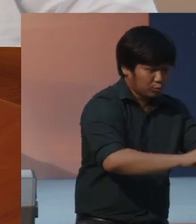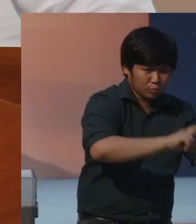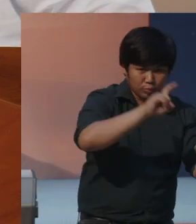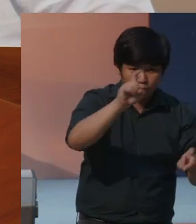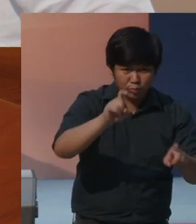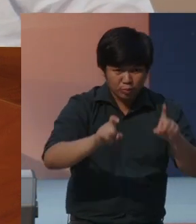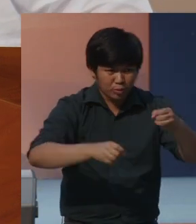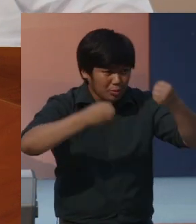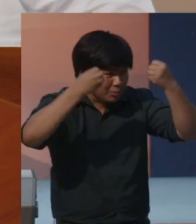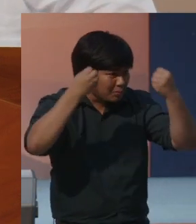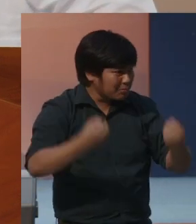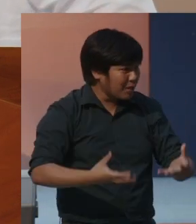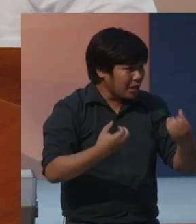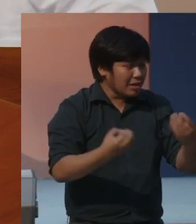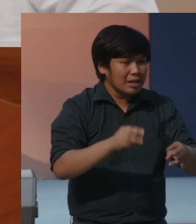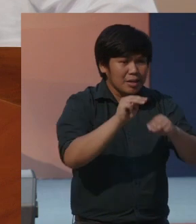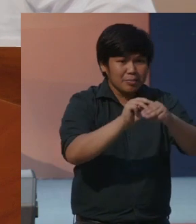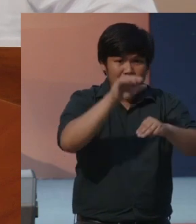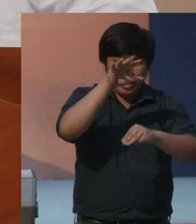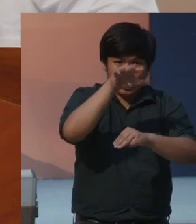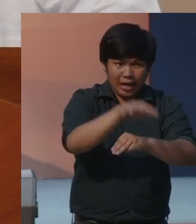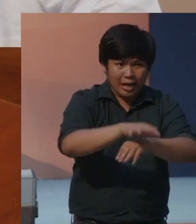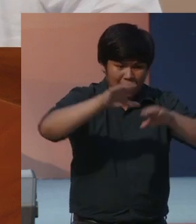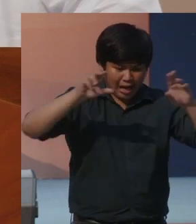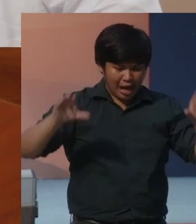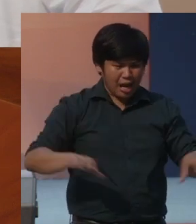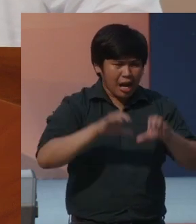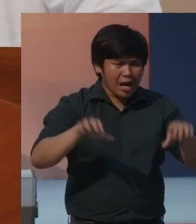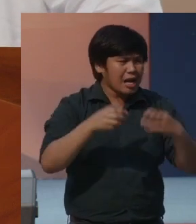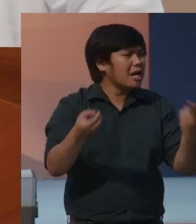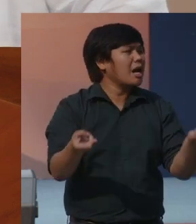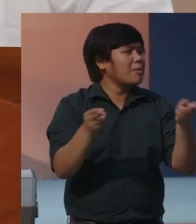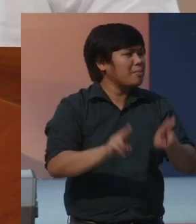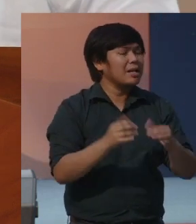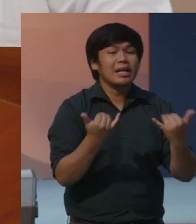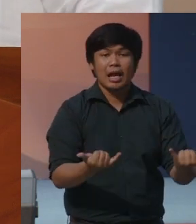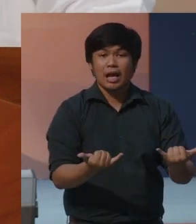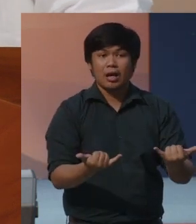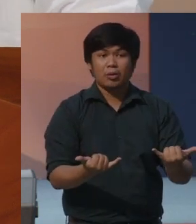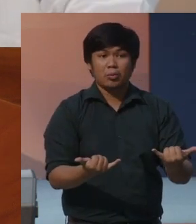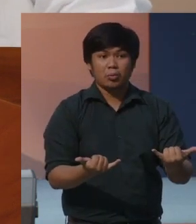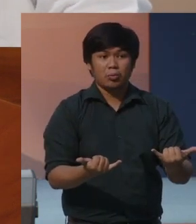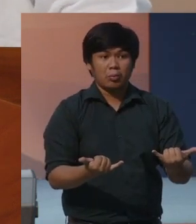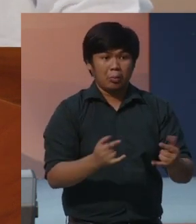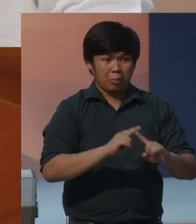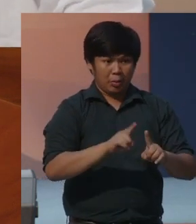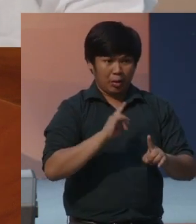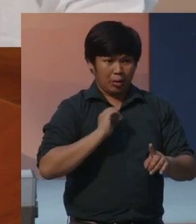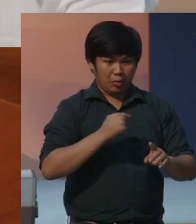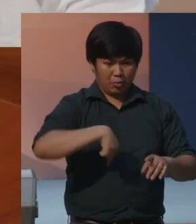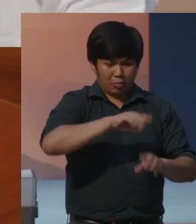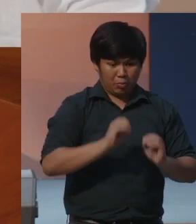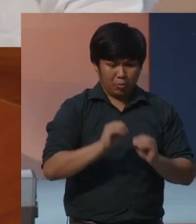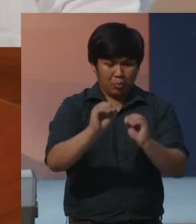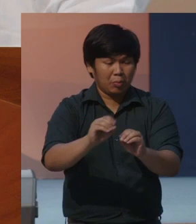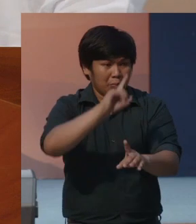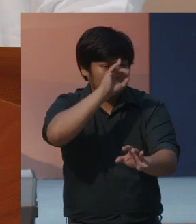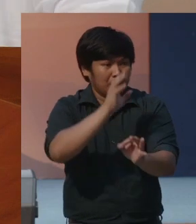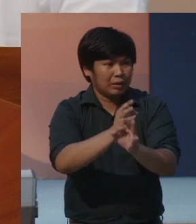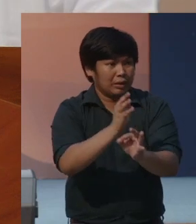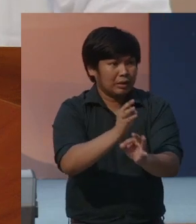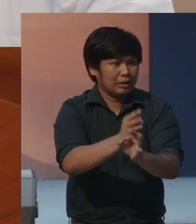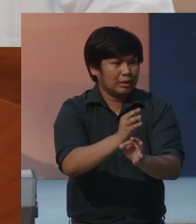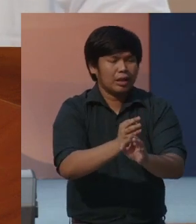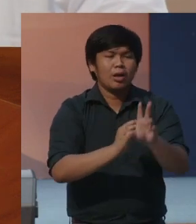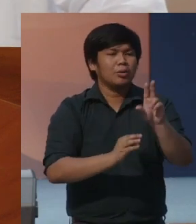marami pong nangyayaring mirakulo ang Panginoon kahit na sa panahon natin ngayon. Hindi yan po ang basihan ng ating pananampalataya. Ang pinagbabasihan